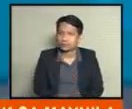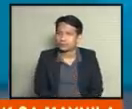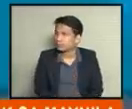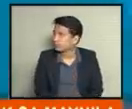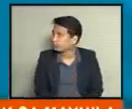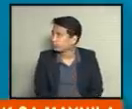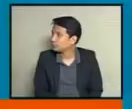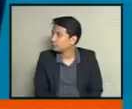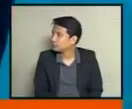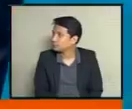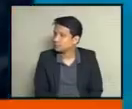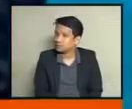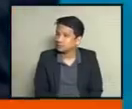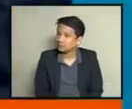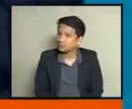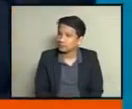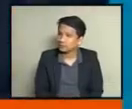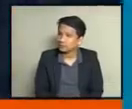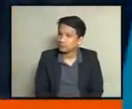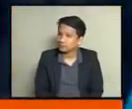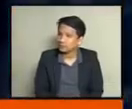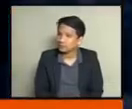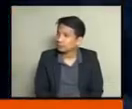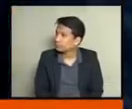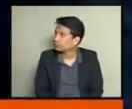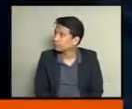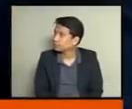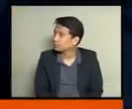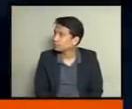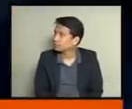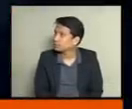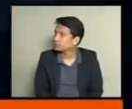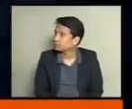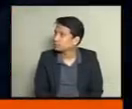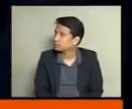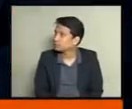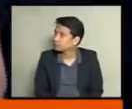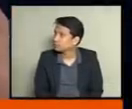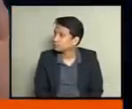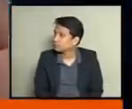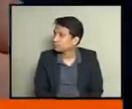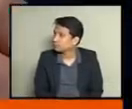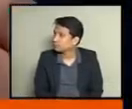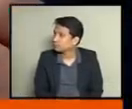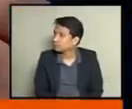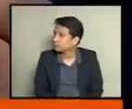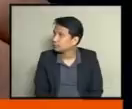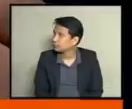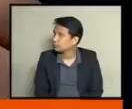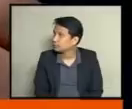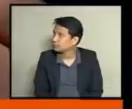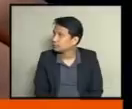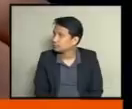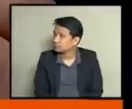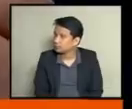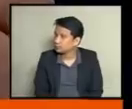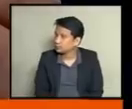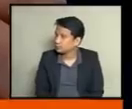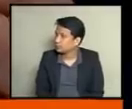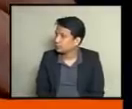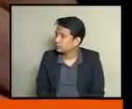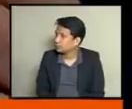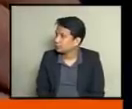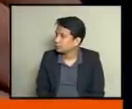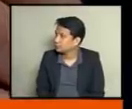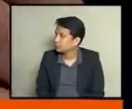lang. Sige, pa-zoom in natin. Ayan. Okay. Zoom in pa ng konti. Ayan. Pakita